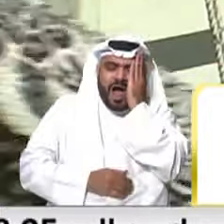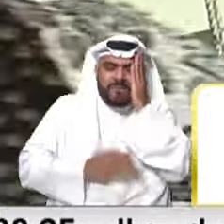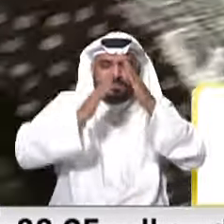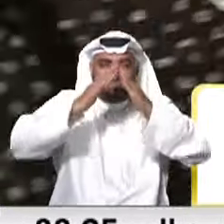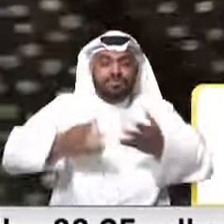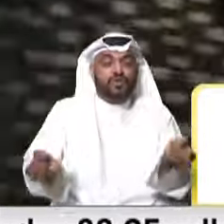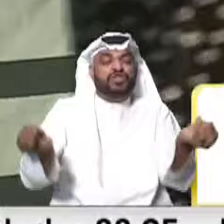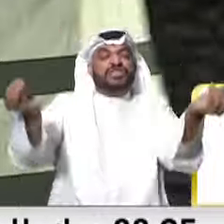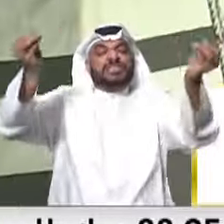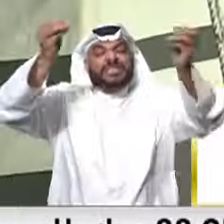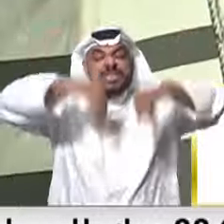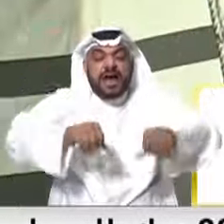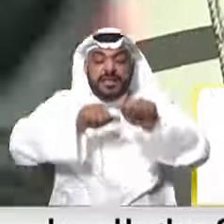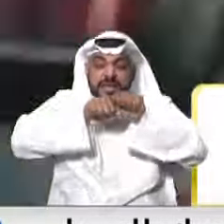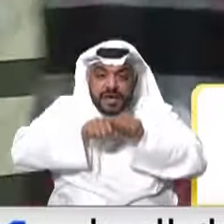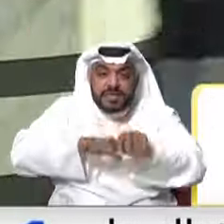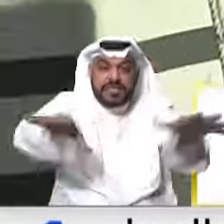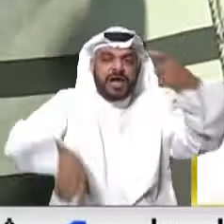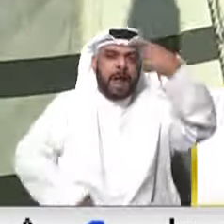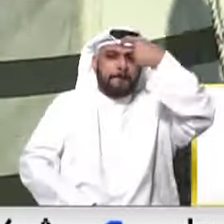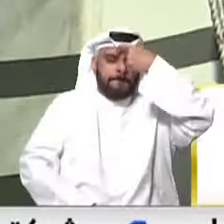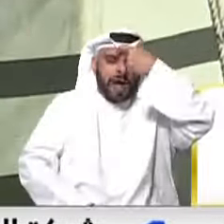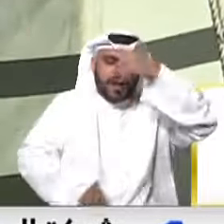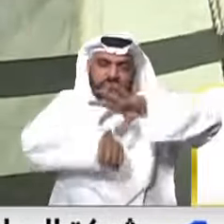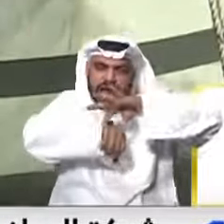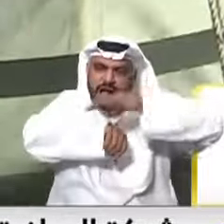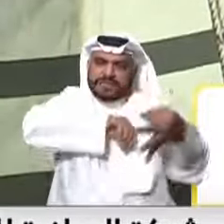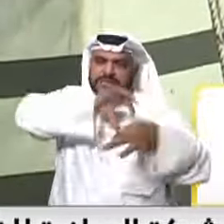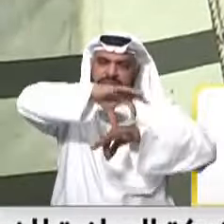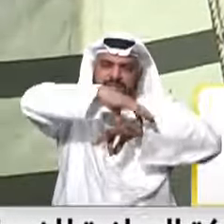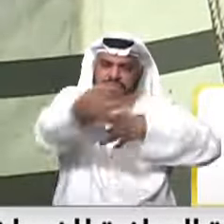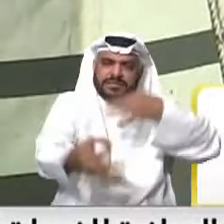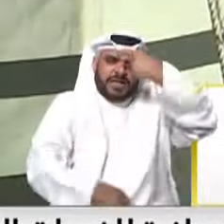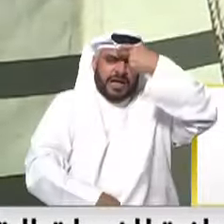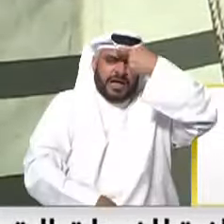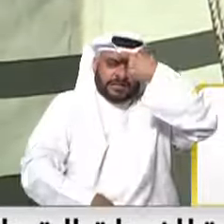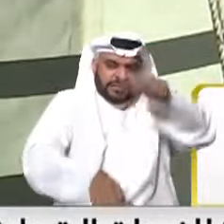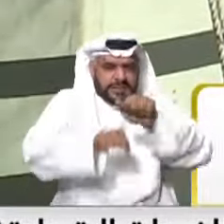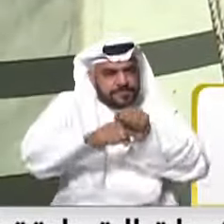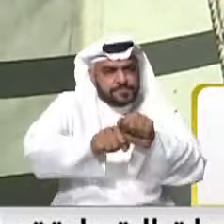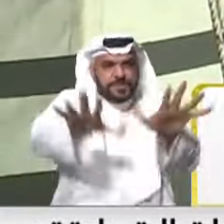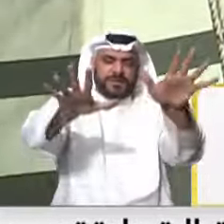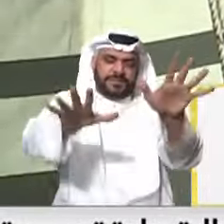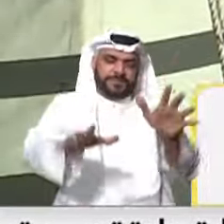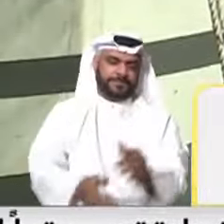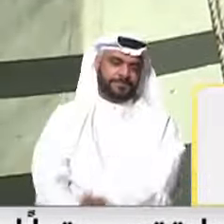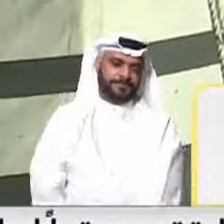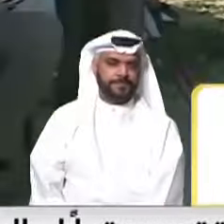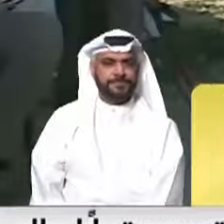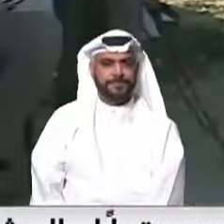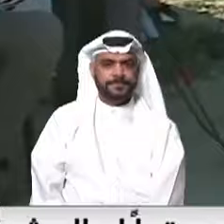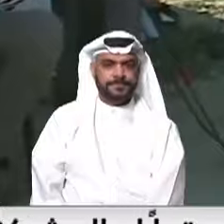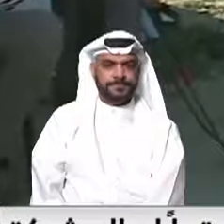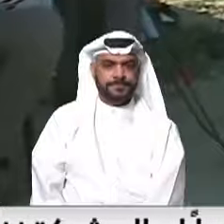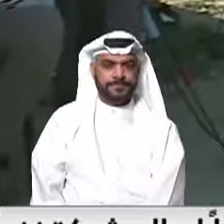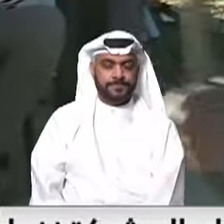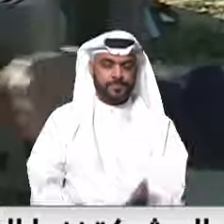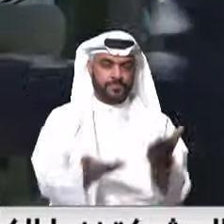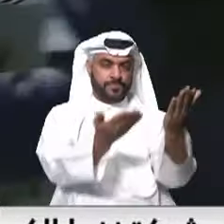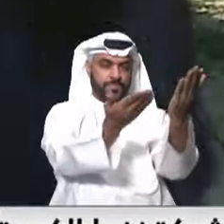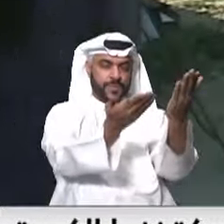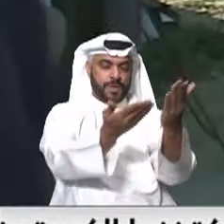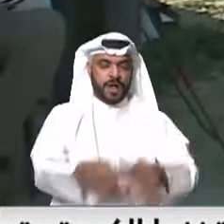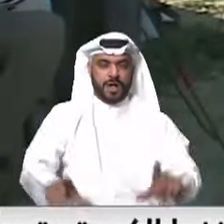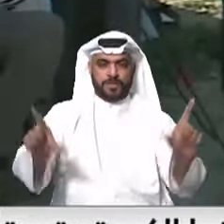وانتشار الأمراض المعدية وسوء التغذية بين آلاف النازحين الفلسطينيين. عبد الرحيم